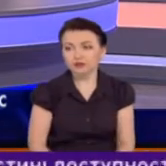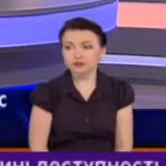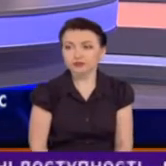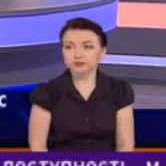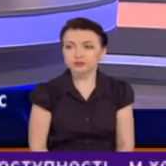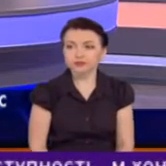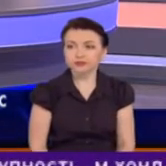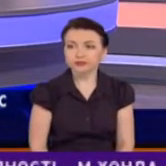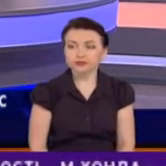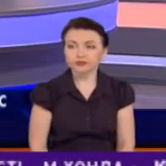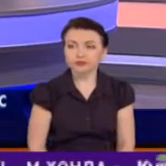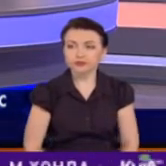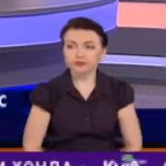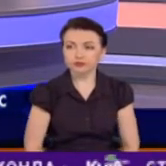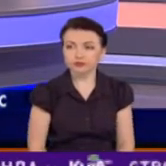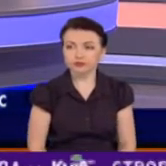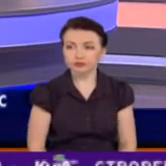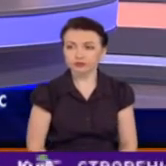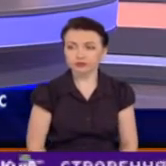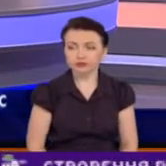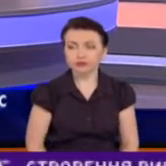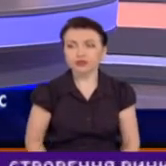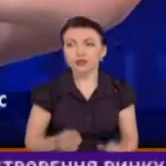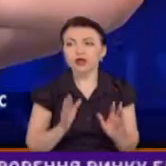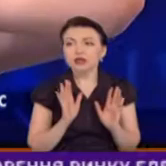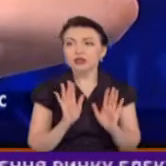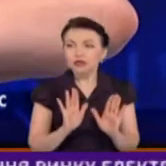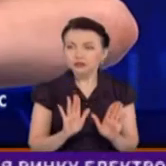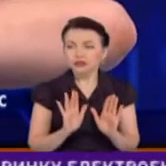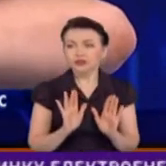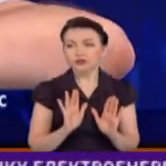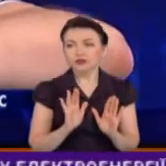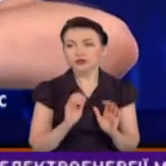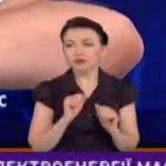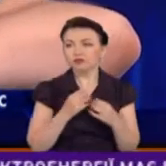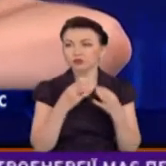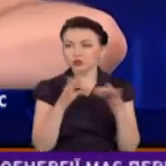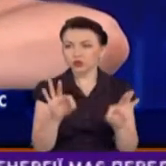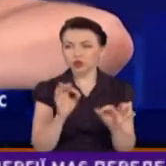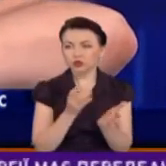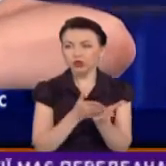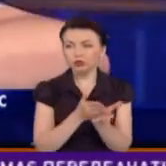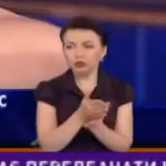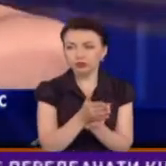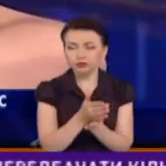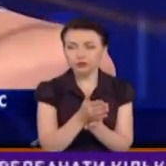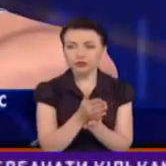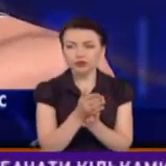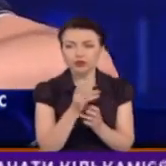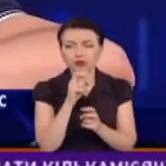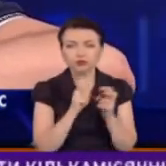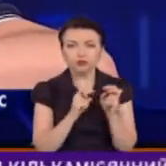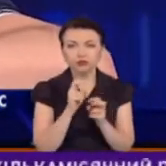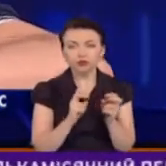приємна, да, яка... Уподобарів. Ну, ви зрозуміли. Тому... Як тільки випускають напрямі, феросплавні заводи виходять напряму